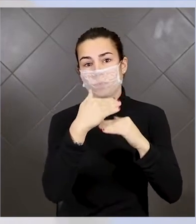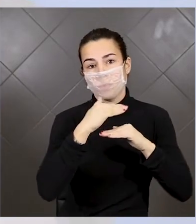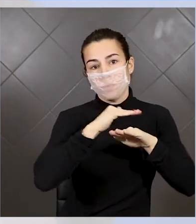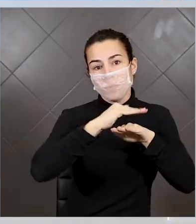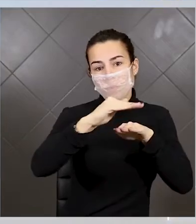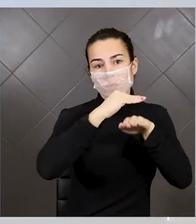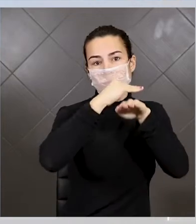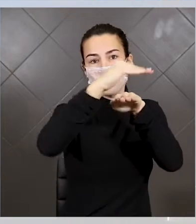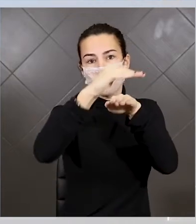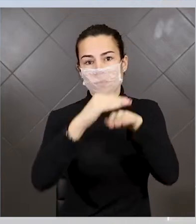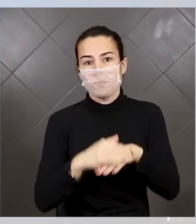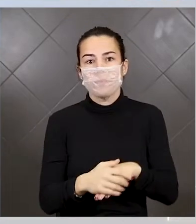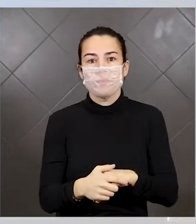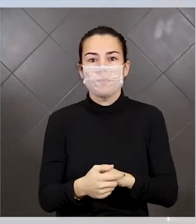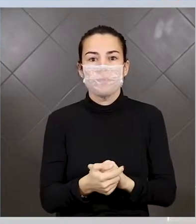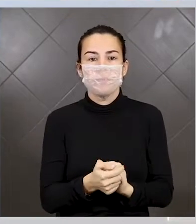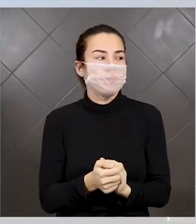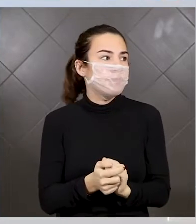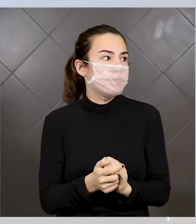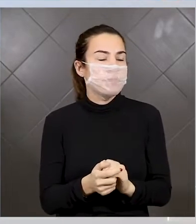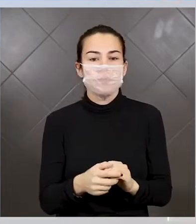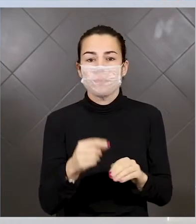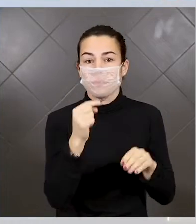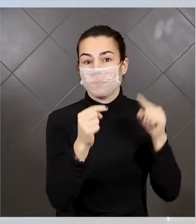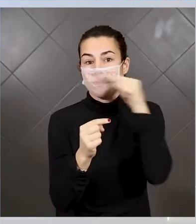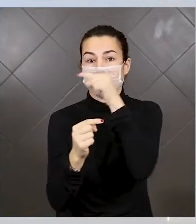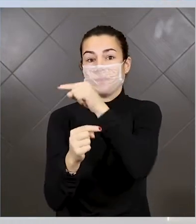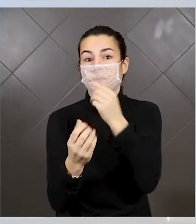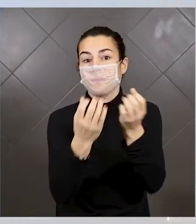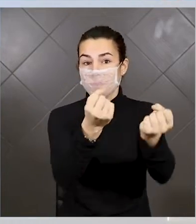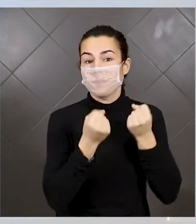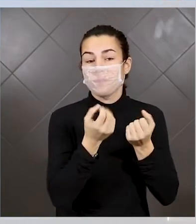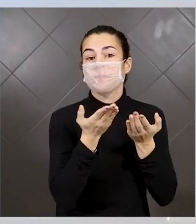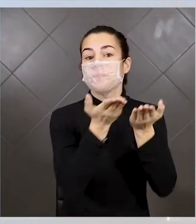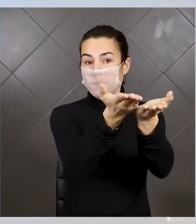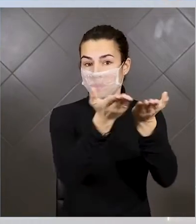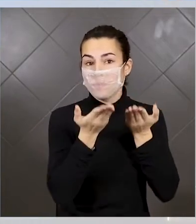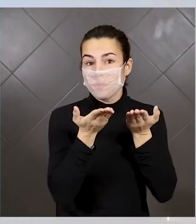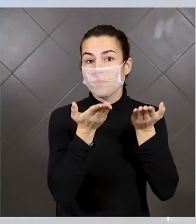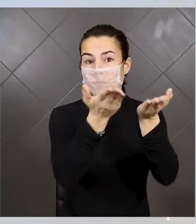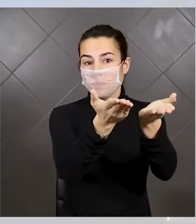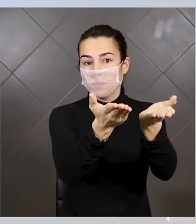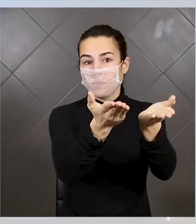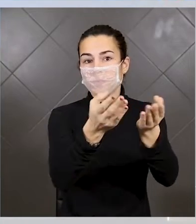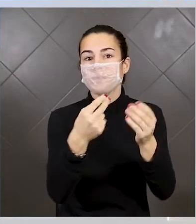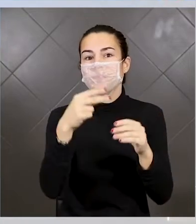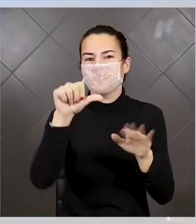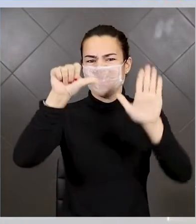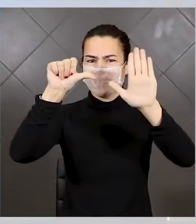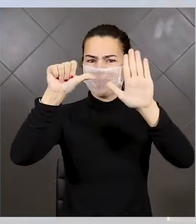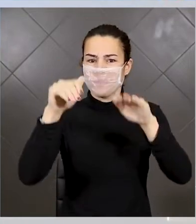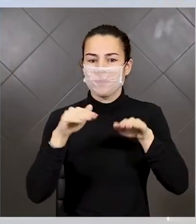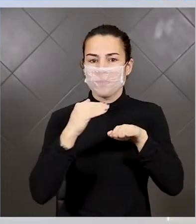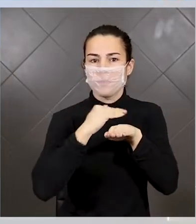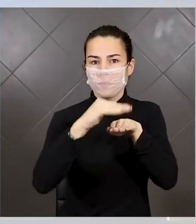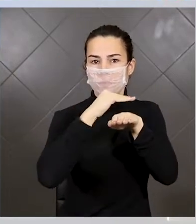o una fornada, aquí per exemple hi caben 6 planxes, si fiquessin 6 planxes, potser tardaria 12 minuts. No vol dir que estigui més